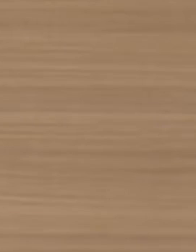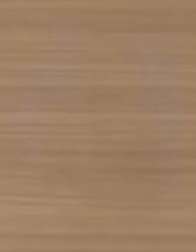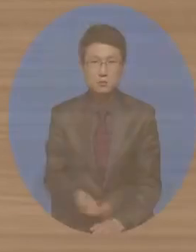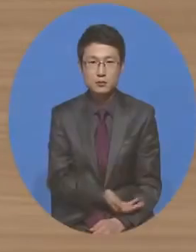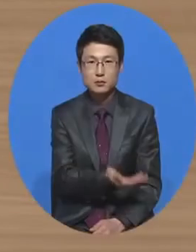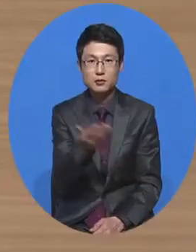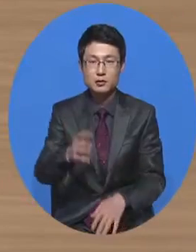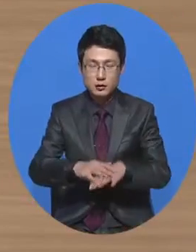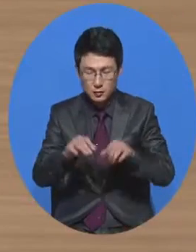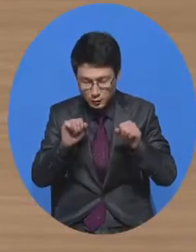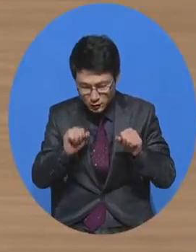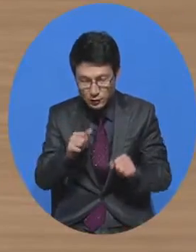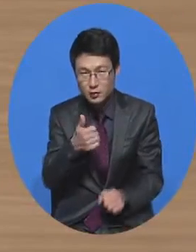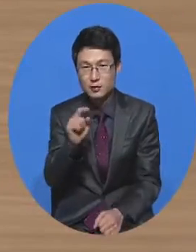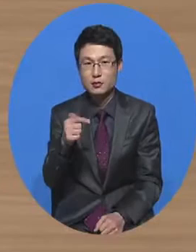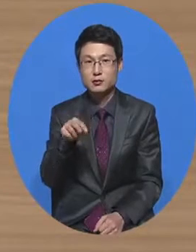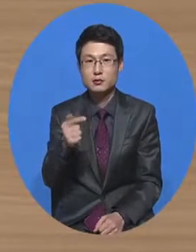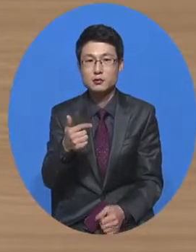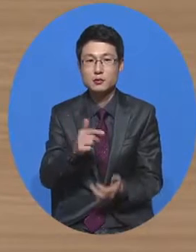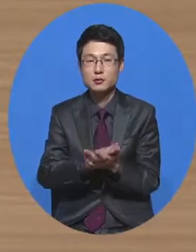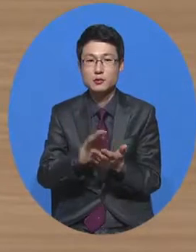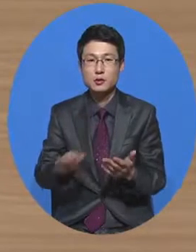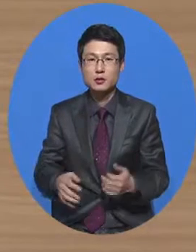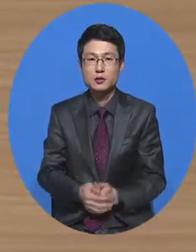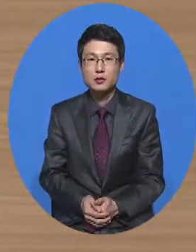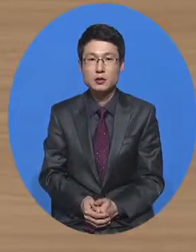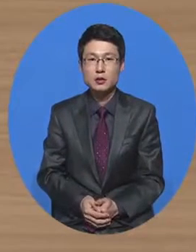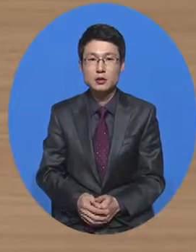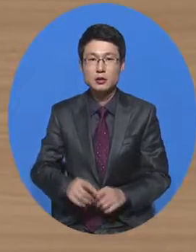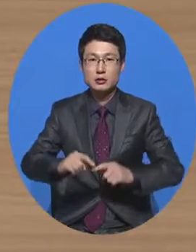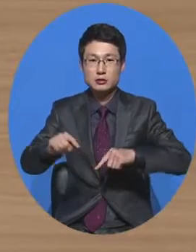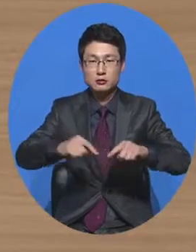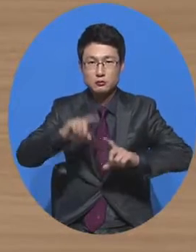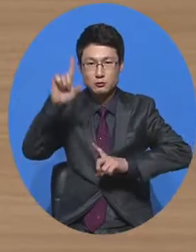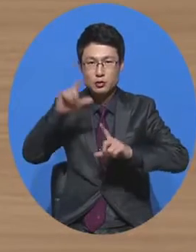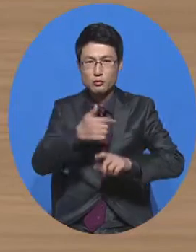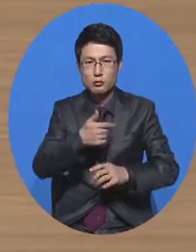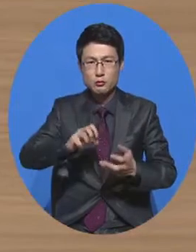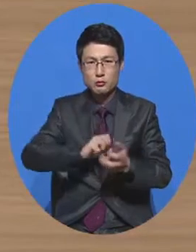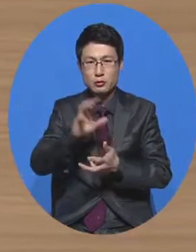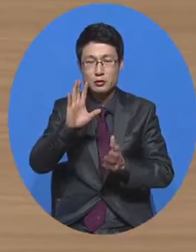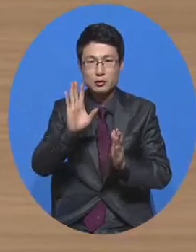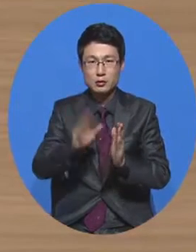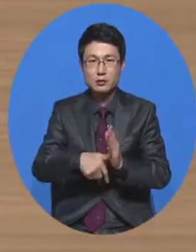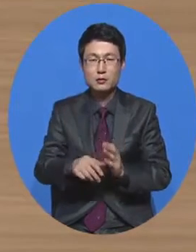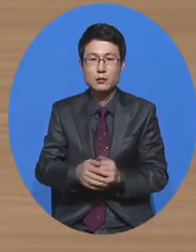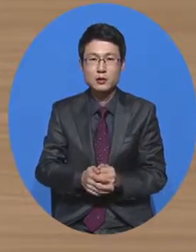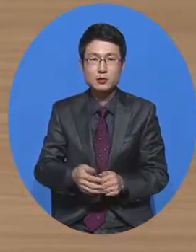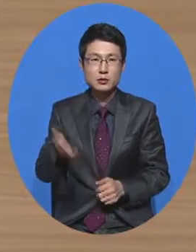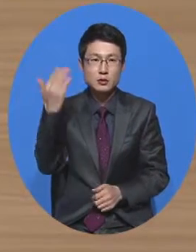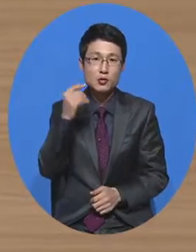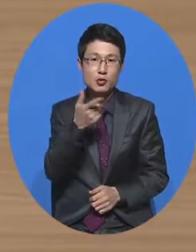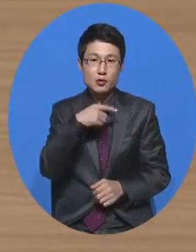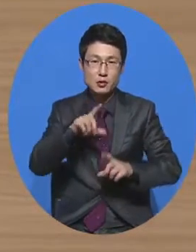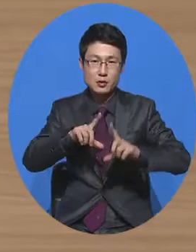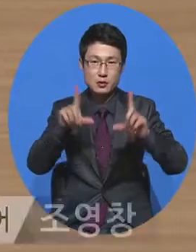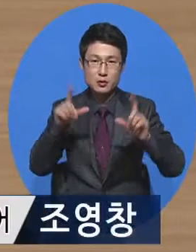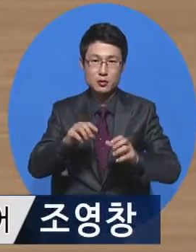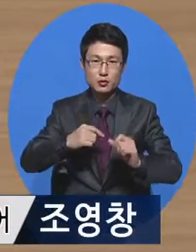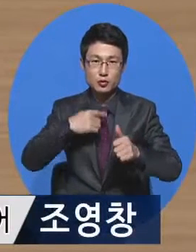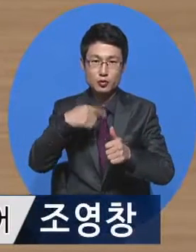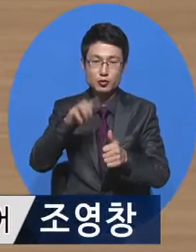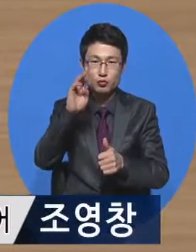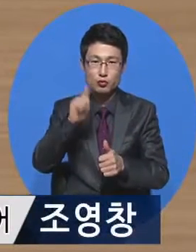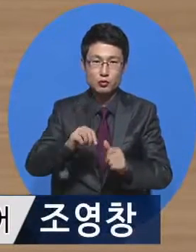시청자 여러분 안녕하십니까 1 산입니다 전국이 몹시 혼란스러운 이 시기에 지난호 료 일이죠